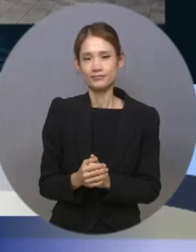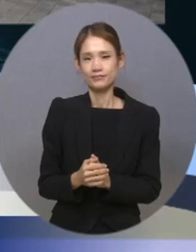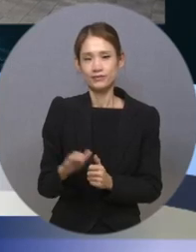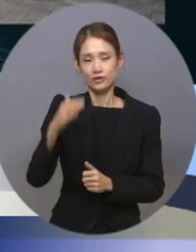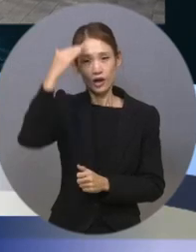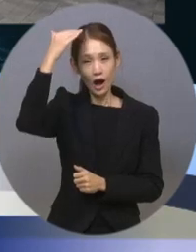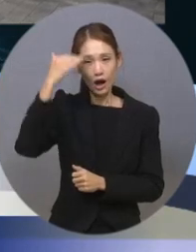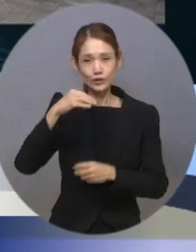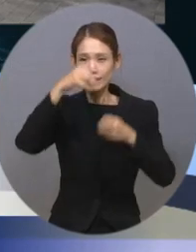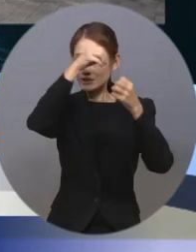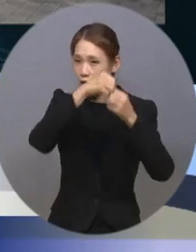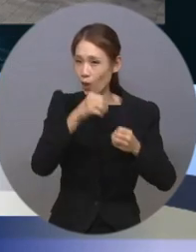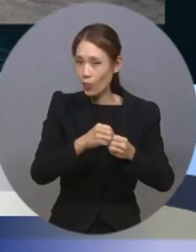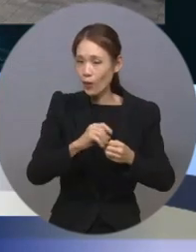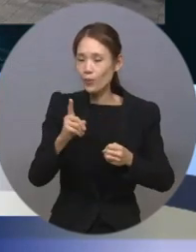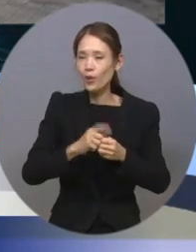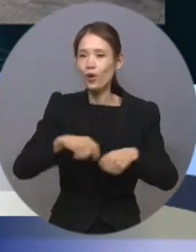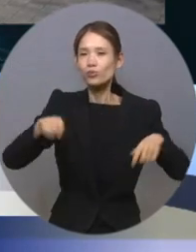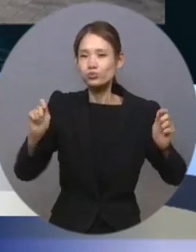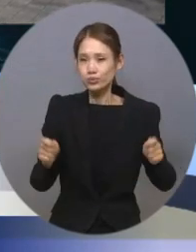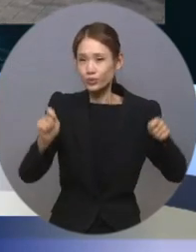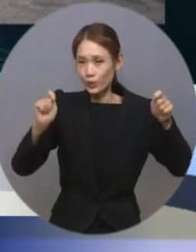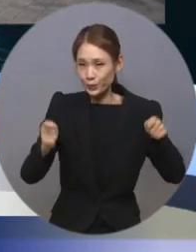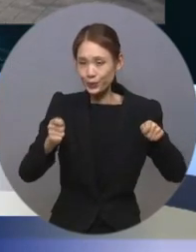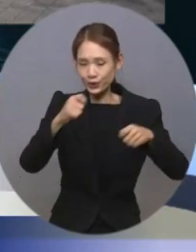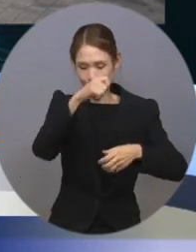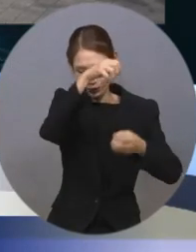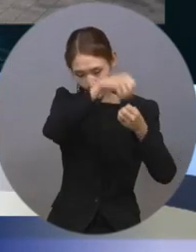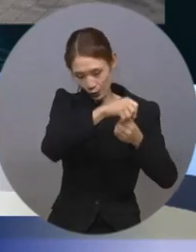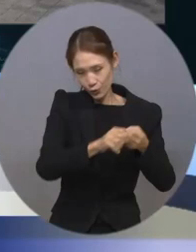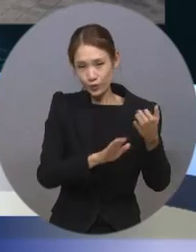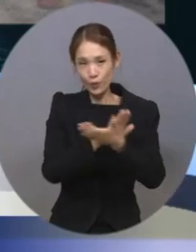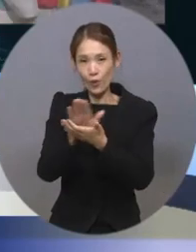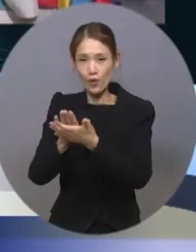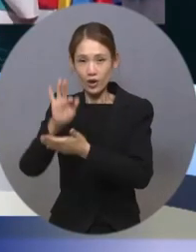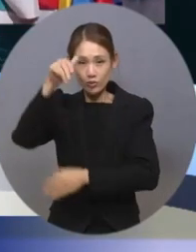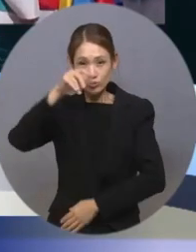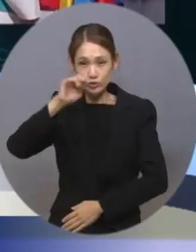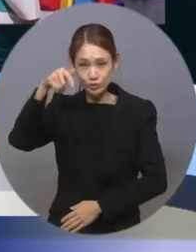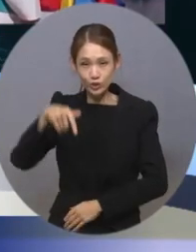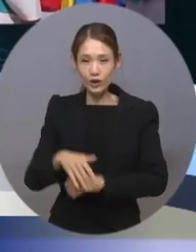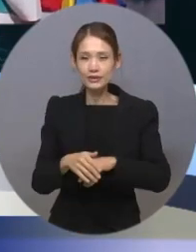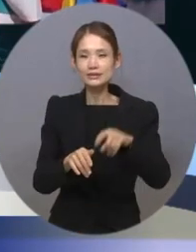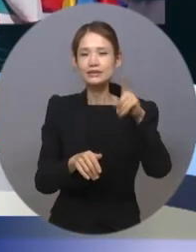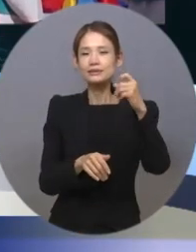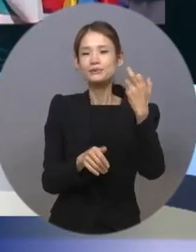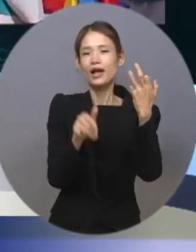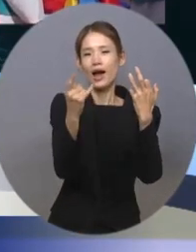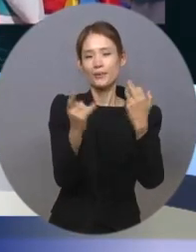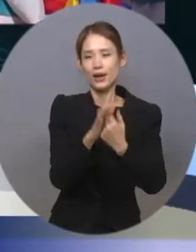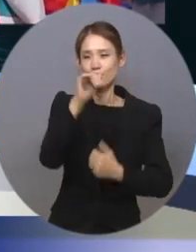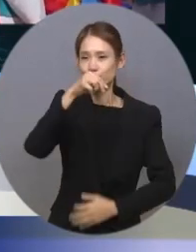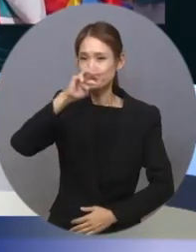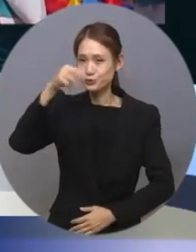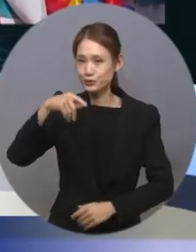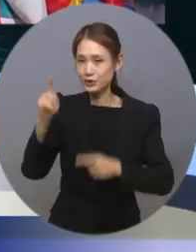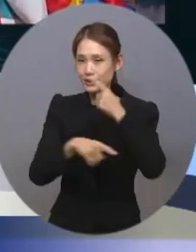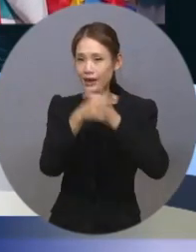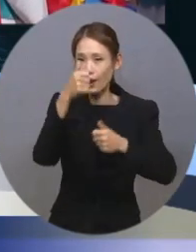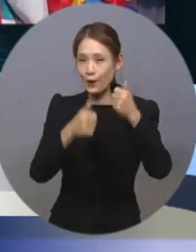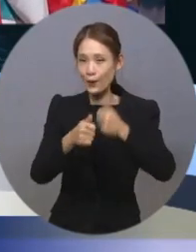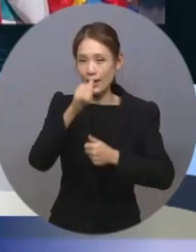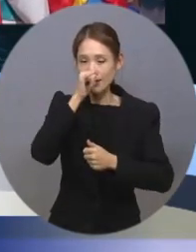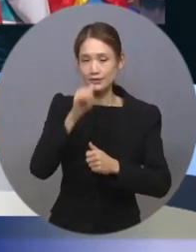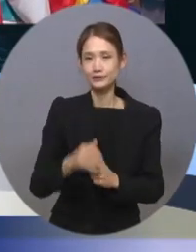우리의 전통 예술인 풍물 놀이 를 전승하고 화합하는 장애인 즉 13을 아산 c 품을 대회 가 개최됐습니다 김민경